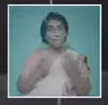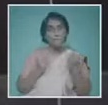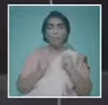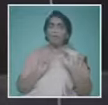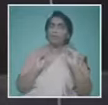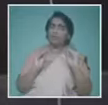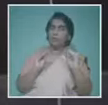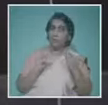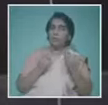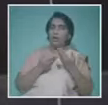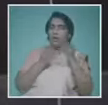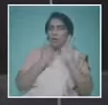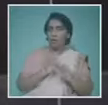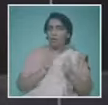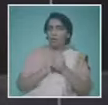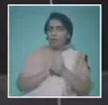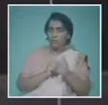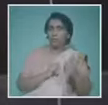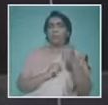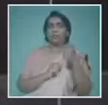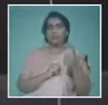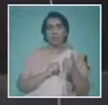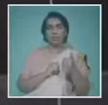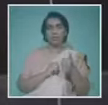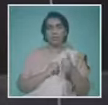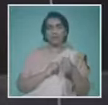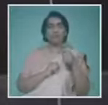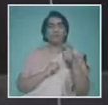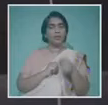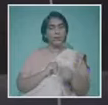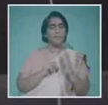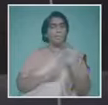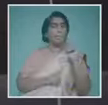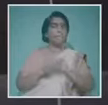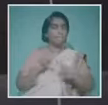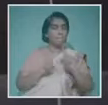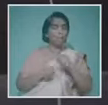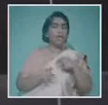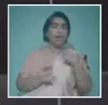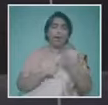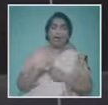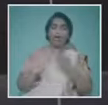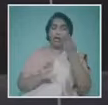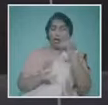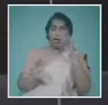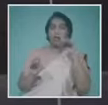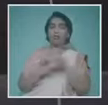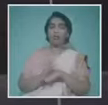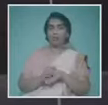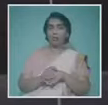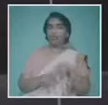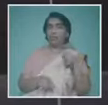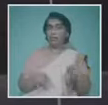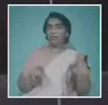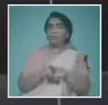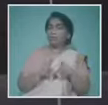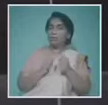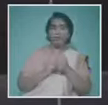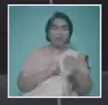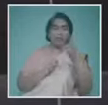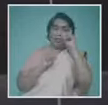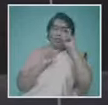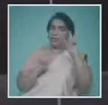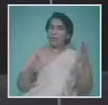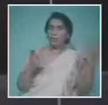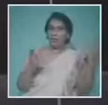කිසි අවසානයකට ඔබතුමා අරන් ගිහිලා තියෙනවා. මේ පාර්ලිමේන්තුවේ මම අවුරුදු 12ක් ඉඳලා තියෙනවා, මෙච්චර දෙයක්වත් මෙත්තර කරනන් දැක්කේ